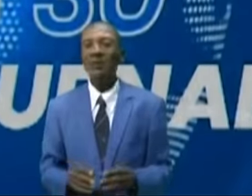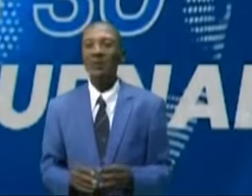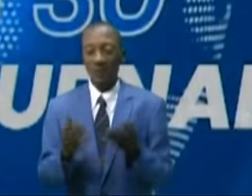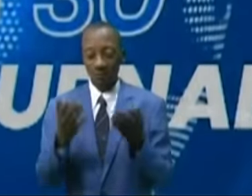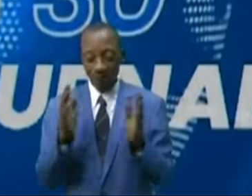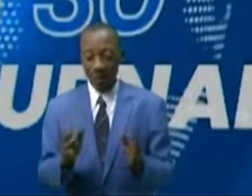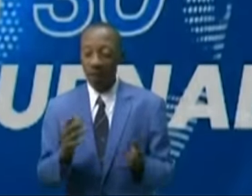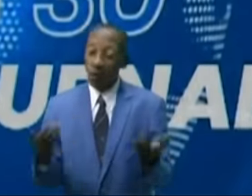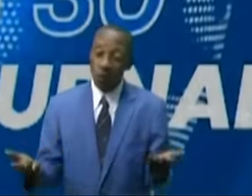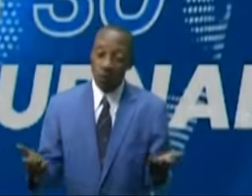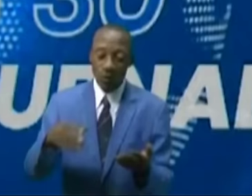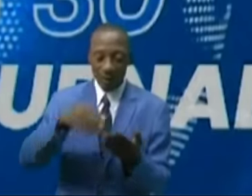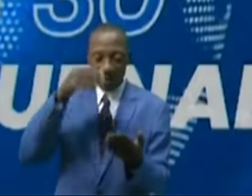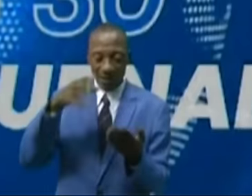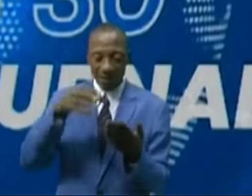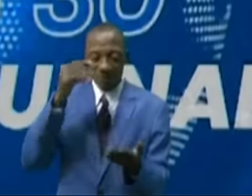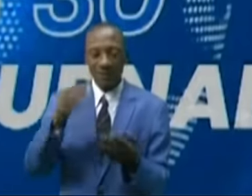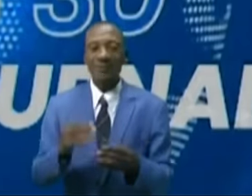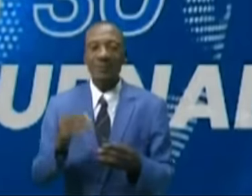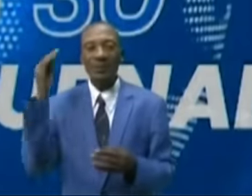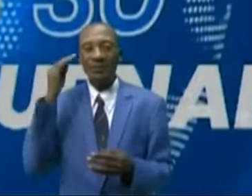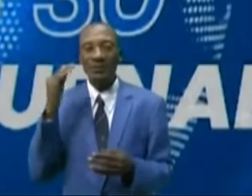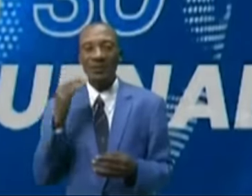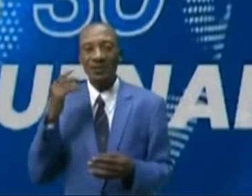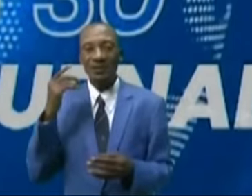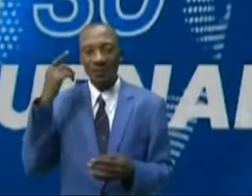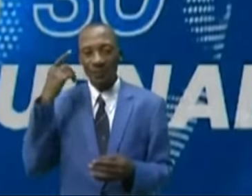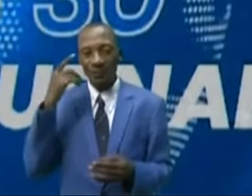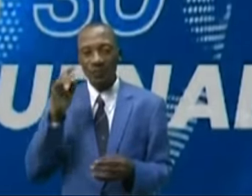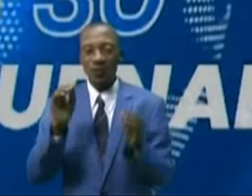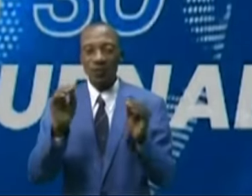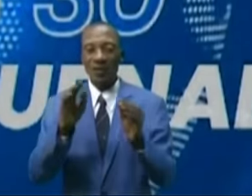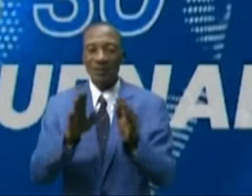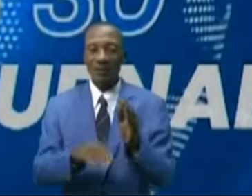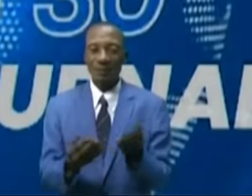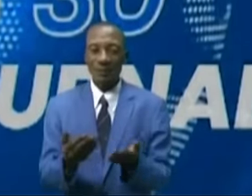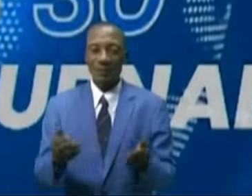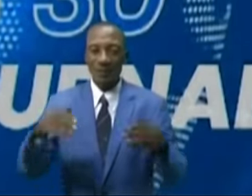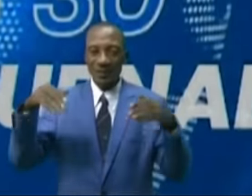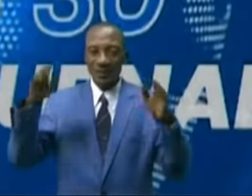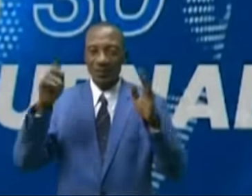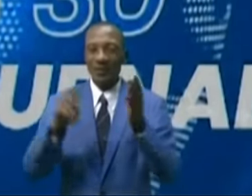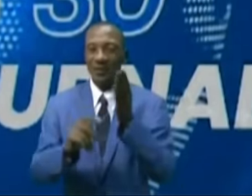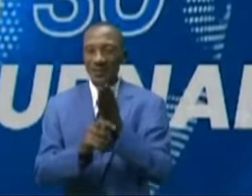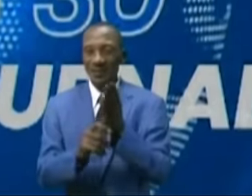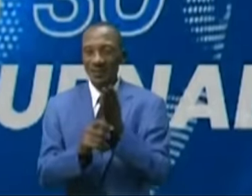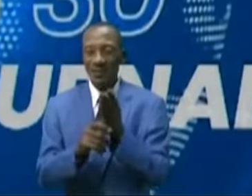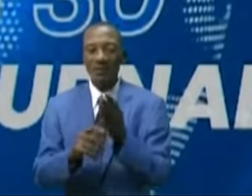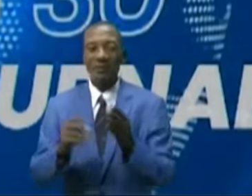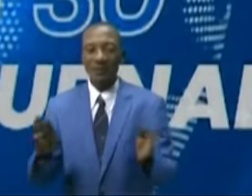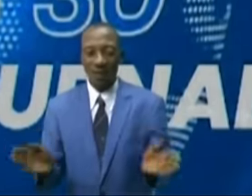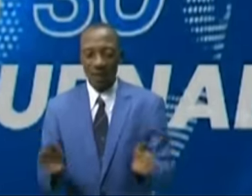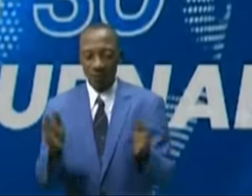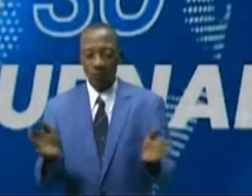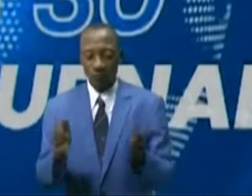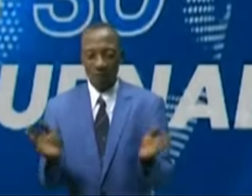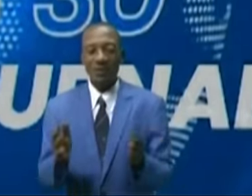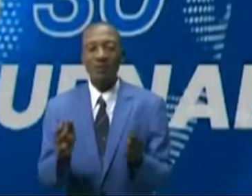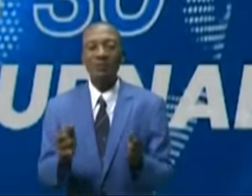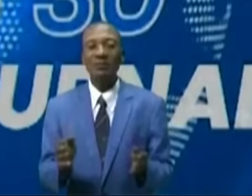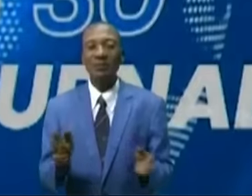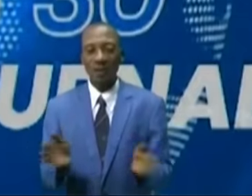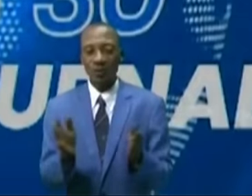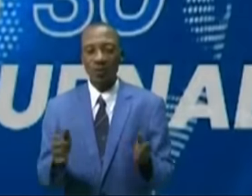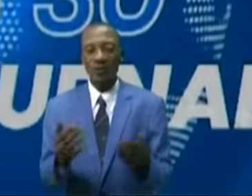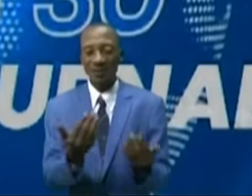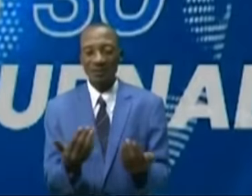personnel basé sur la confiance de soi et non à la fraude et à la tricherie. C'est à l'Institut Lumumba de Limité que